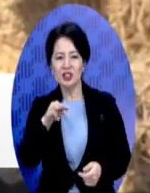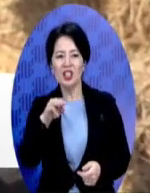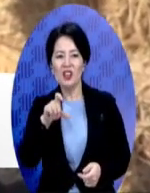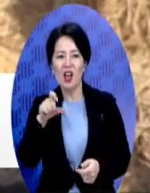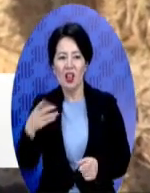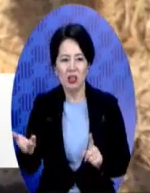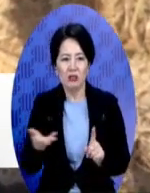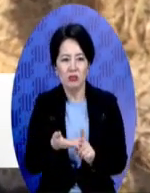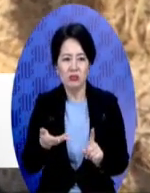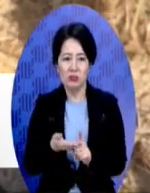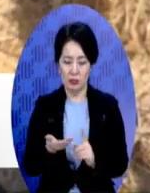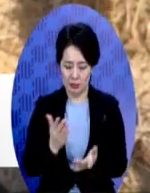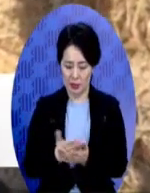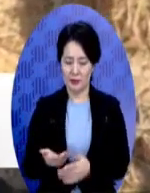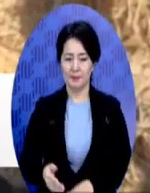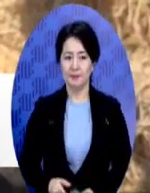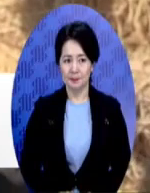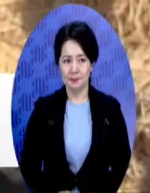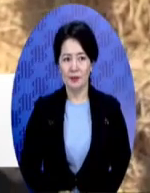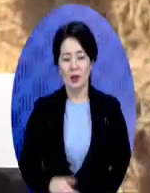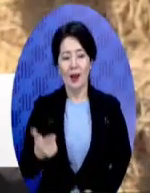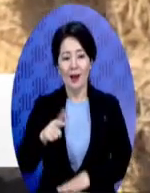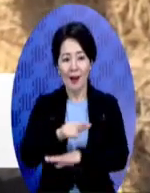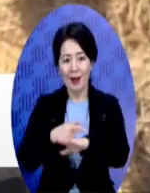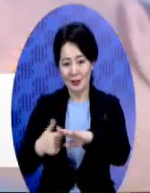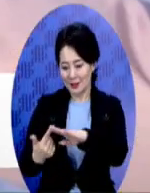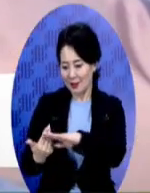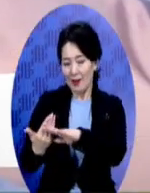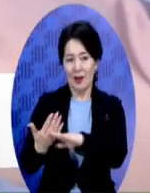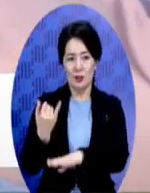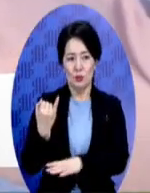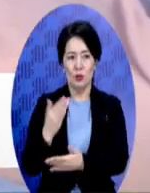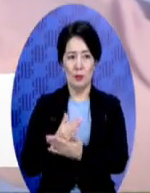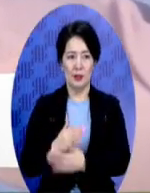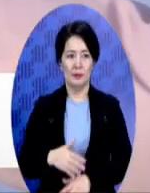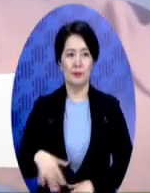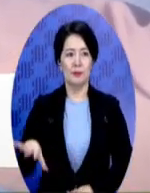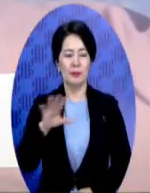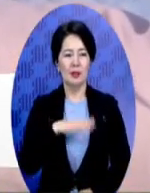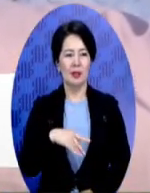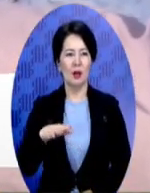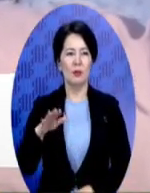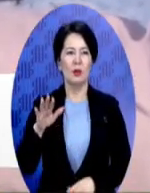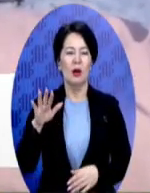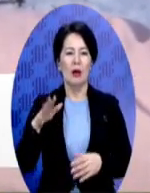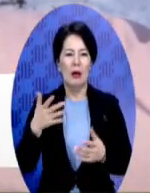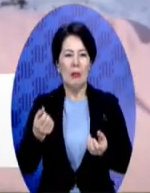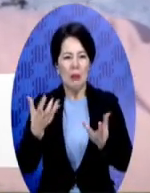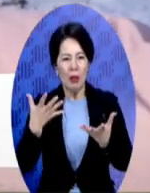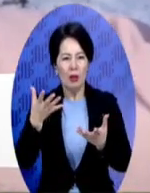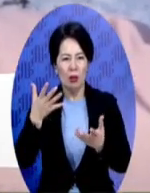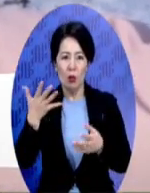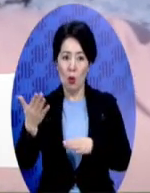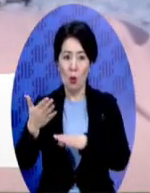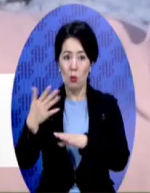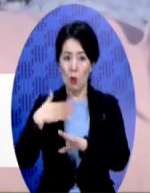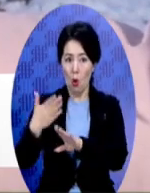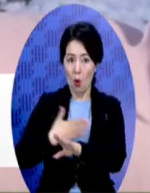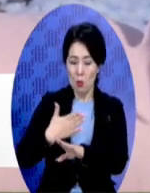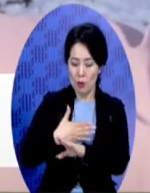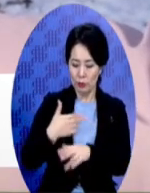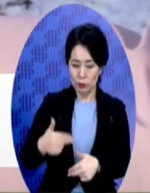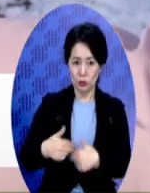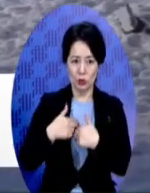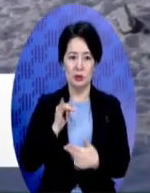төрөвч гадрын гарц муутай бид нар нөгөө нэргсэн хойноос нэргээс нүмнэгчэр бид нарт юм тос өгж байгаа гэх баярлж